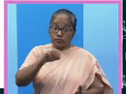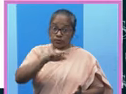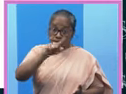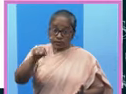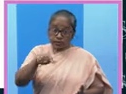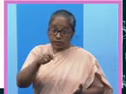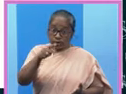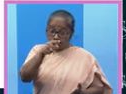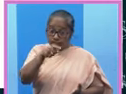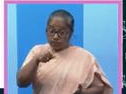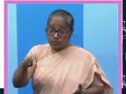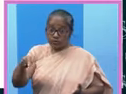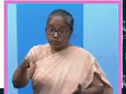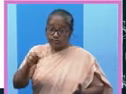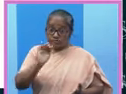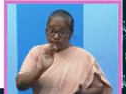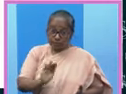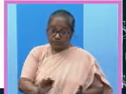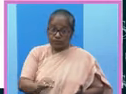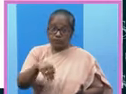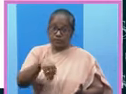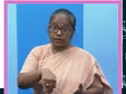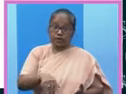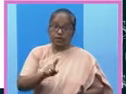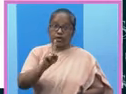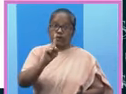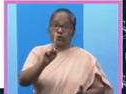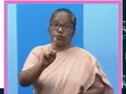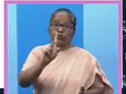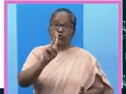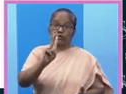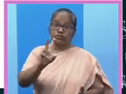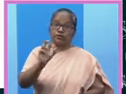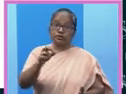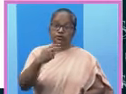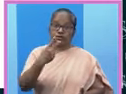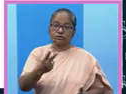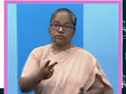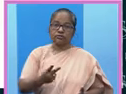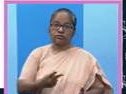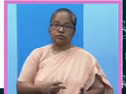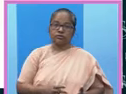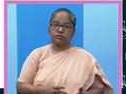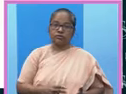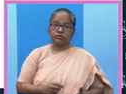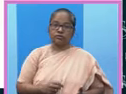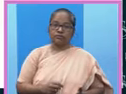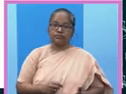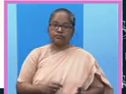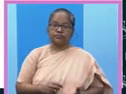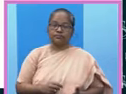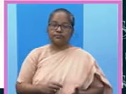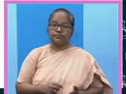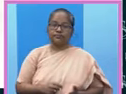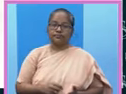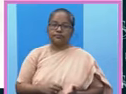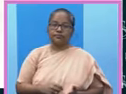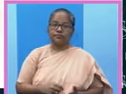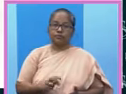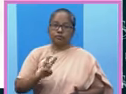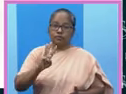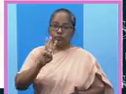360 டிகிரியில் 120 டிகிரியை மட்டுமே உள்ளடக்கிய இடத்தினுடைய பரப்பளவு நான் சொல்ல போகிறேன். அப்போ என்ன சொல்லலாம்,